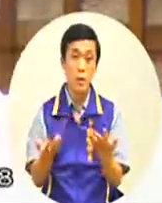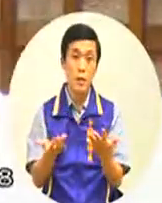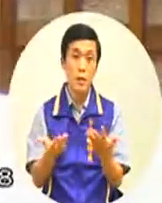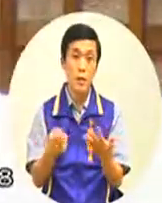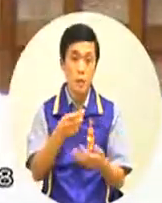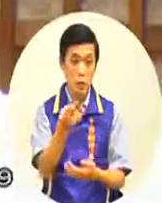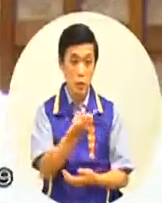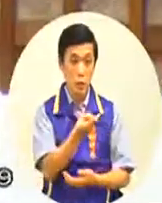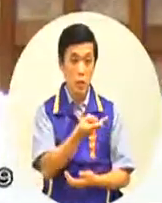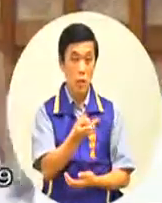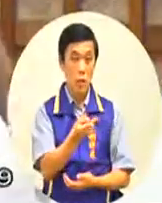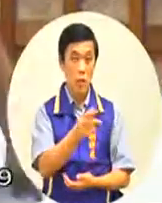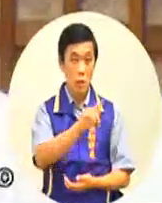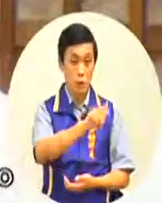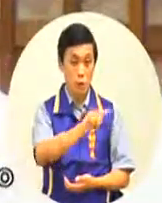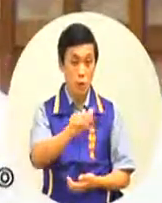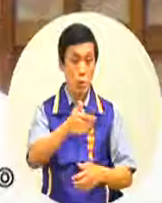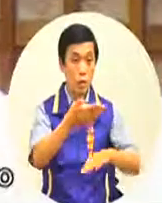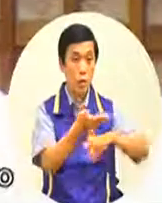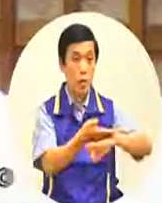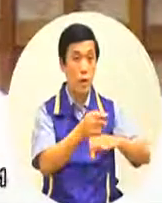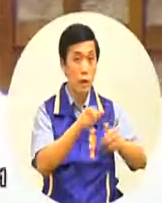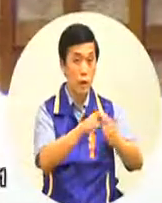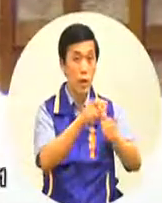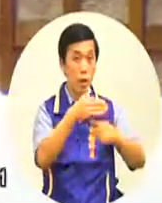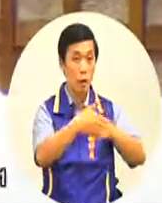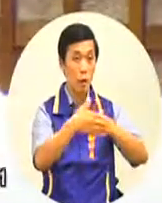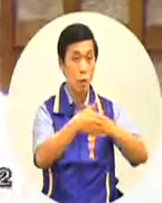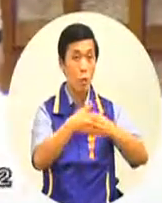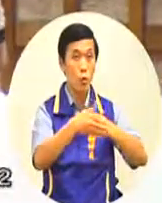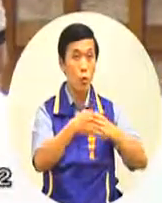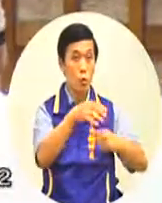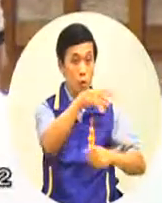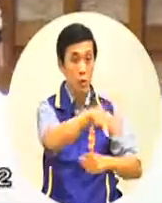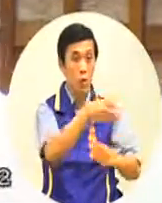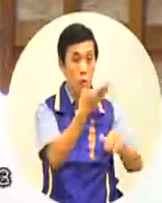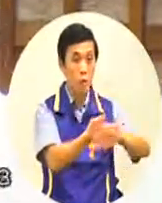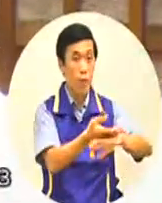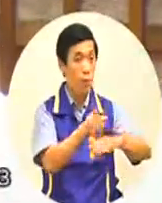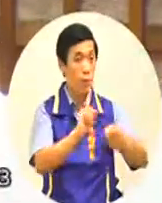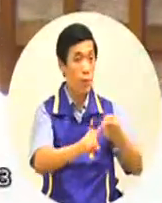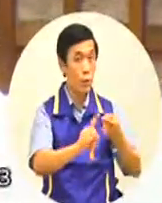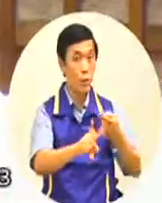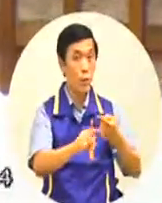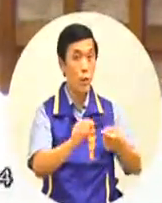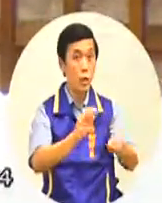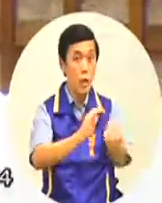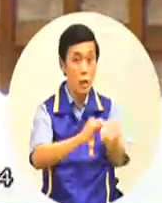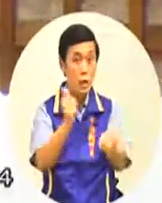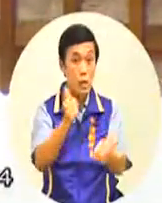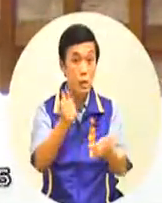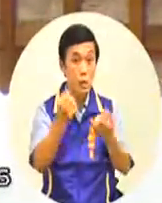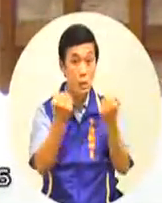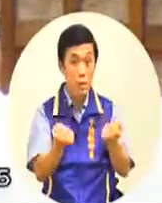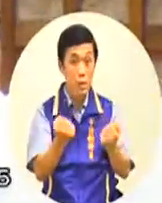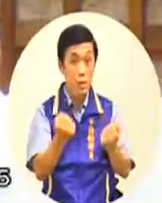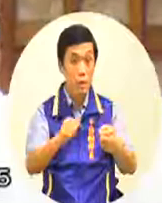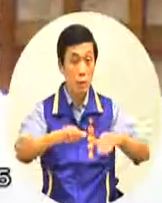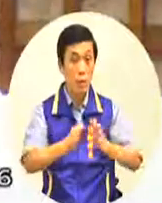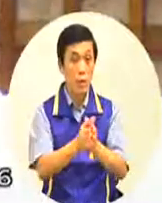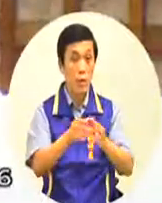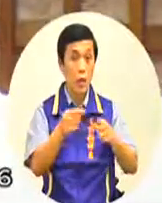两种物件。放伫养护机构嘛，我头有讲过呢，即个医生现场开当实施插管